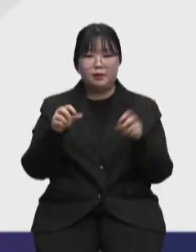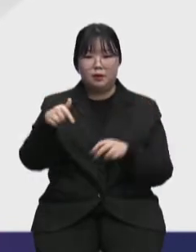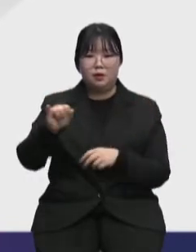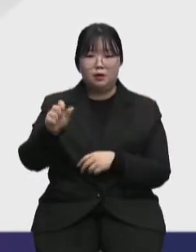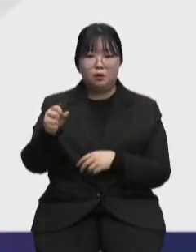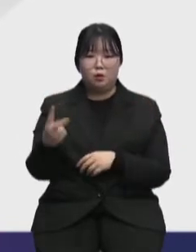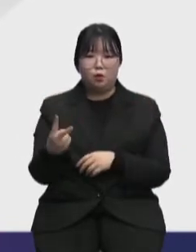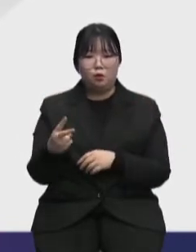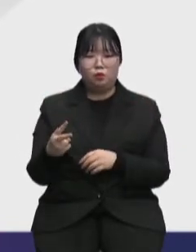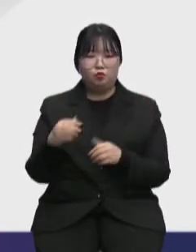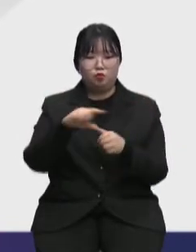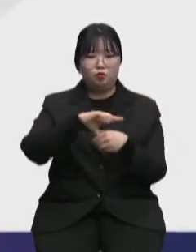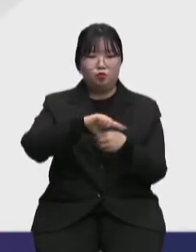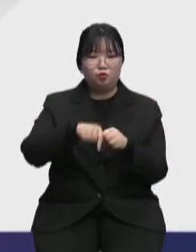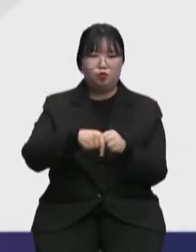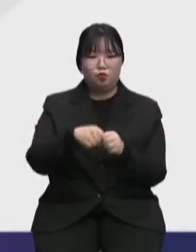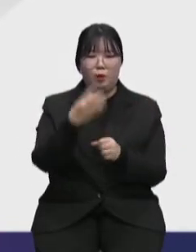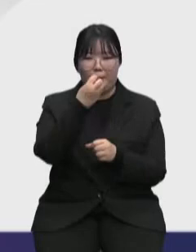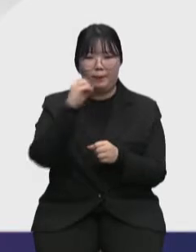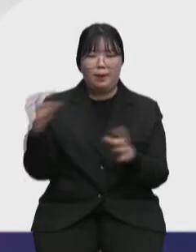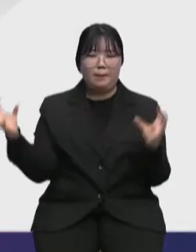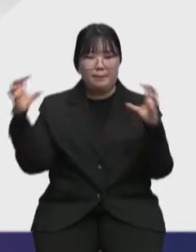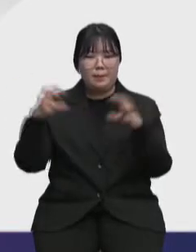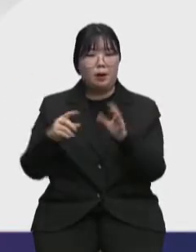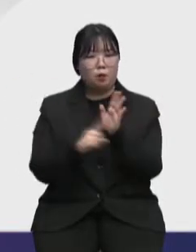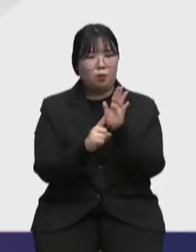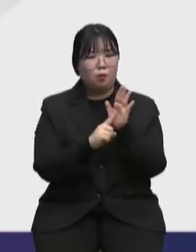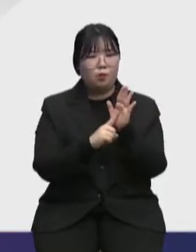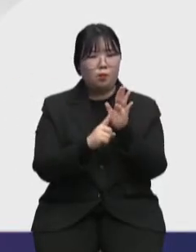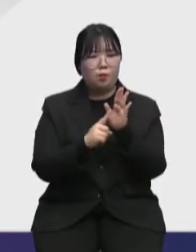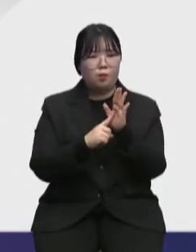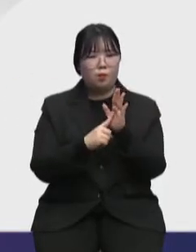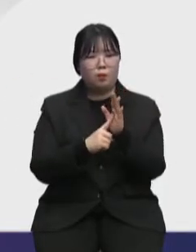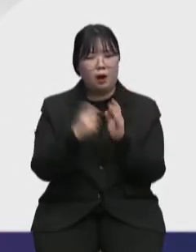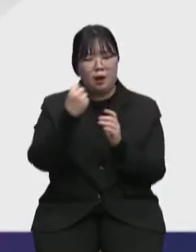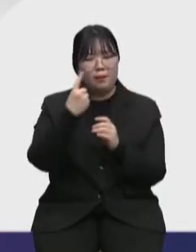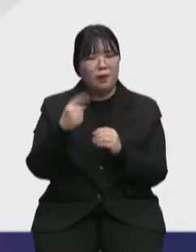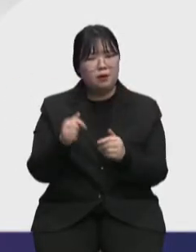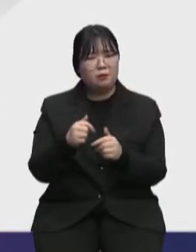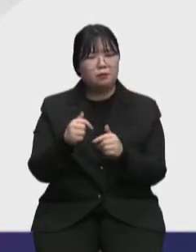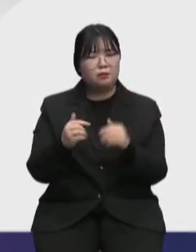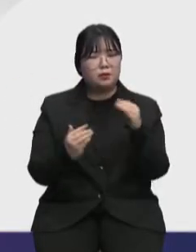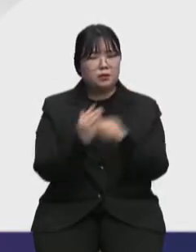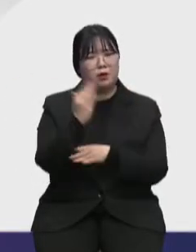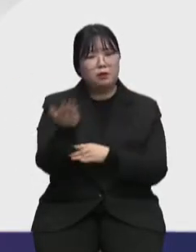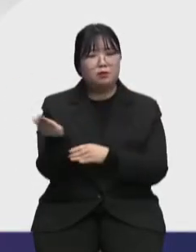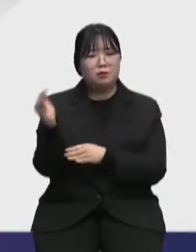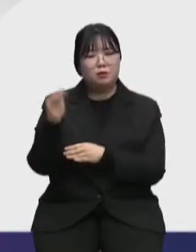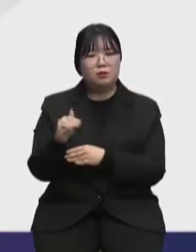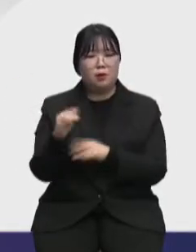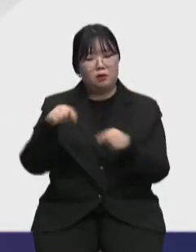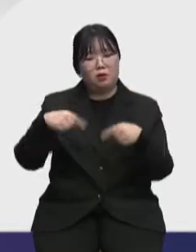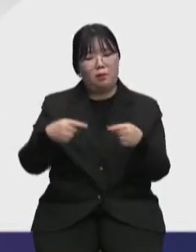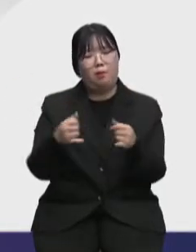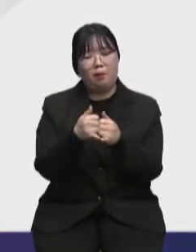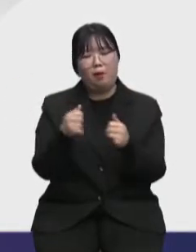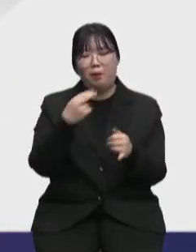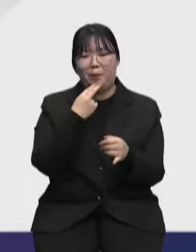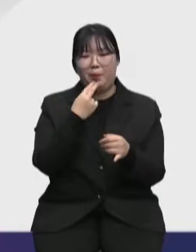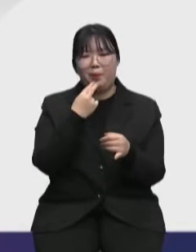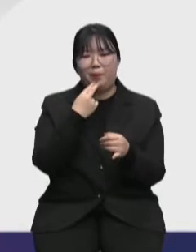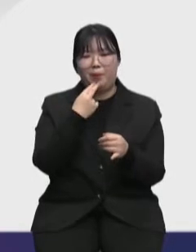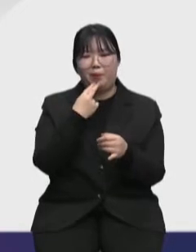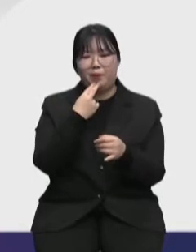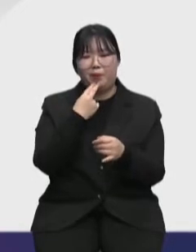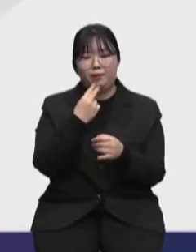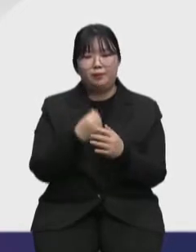기호일보는 수도권 대체매립 입지 공모가 한 달이 지났지만 단 한 곳도 참여 의사를 보이지 않았다고 전했습니다. 이 소식